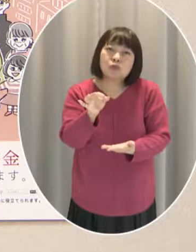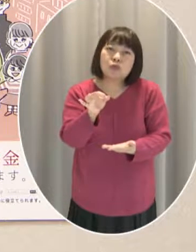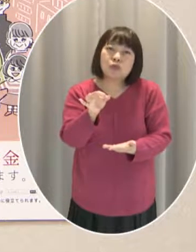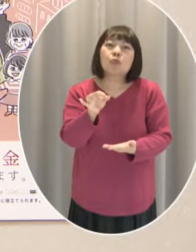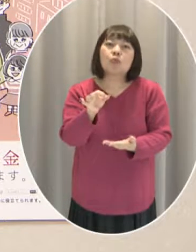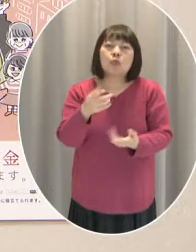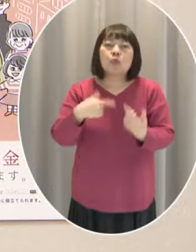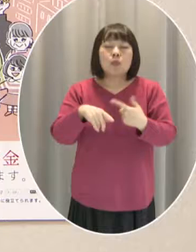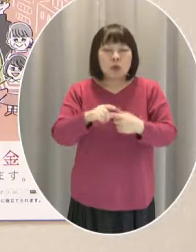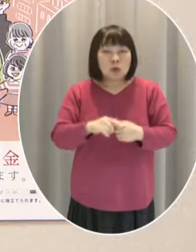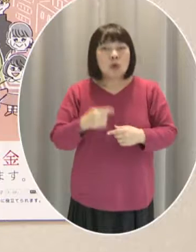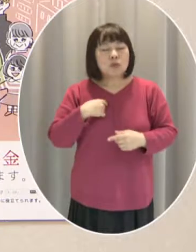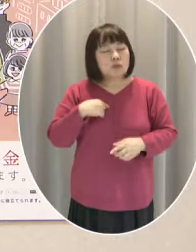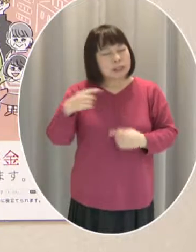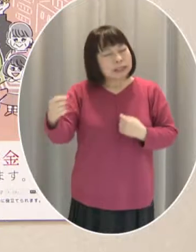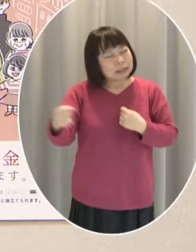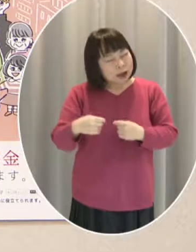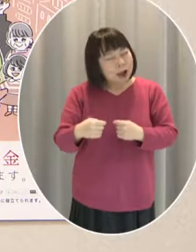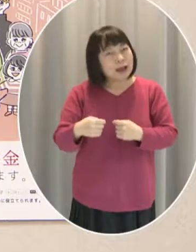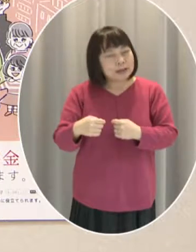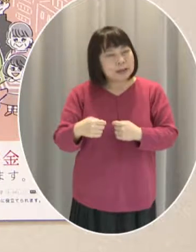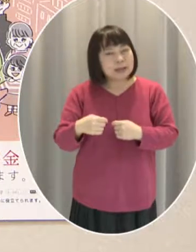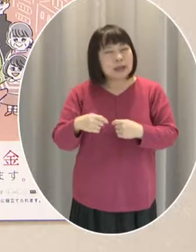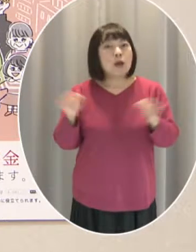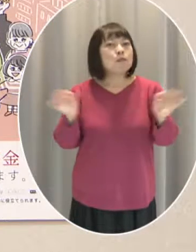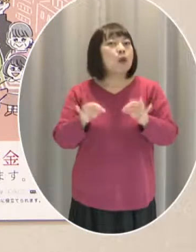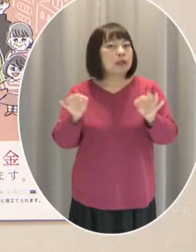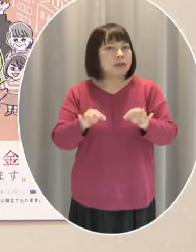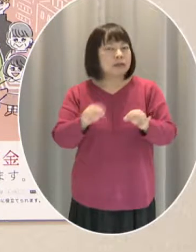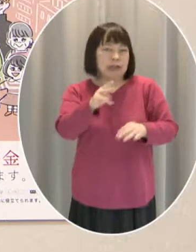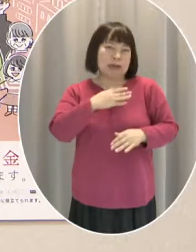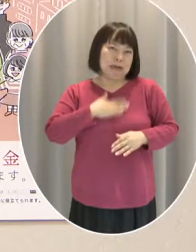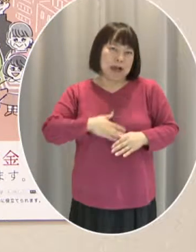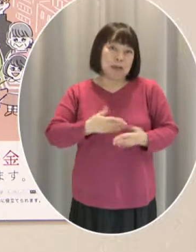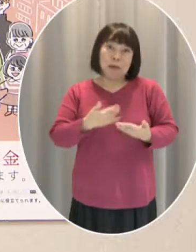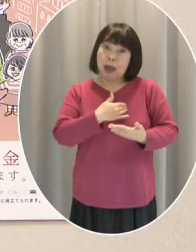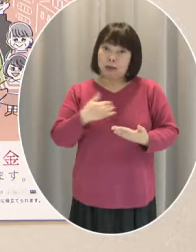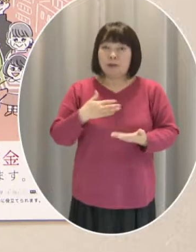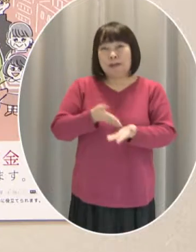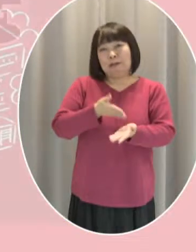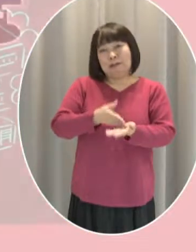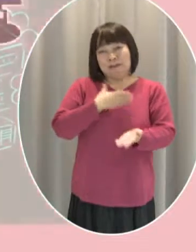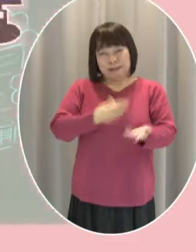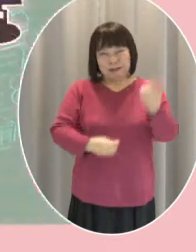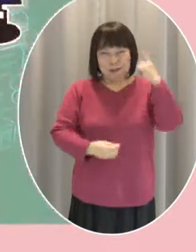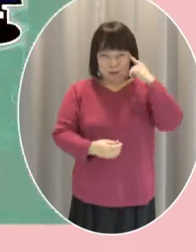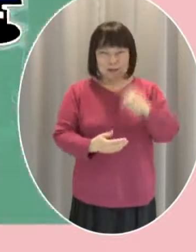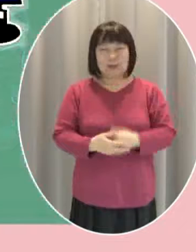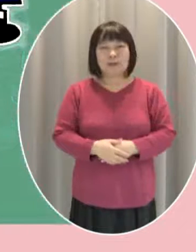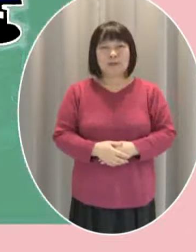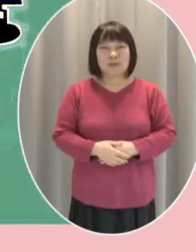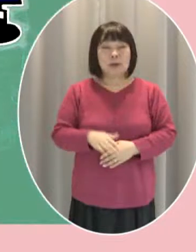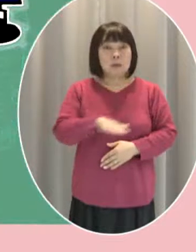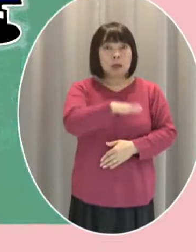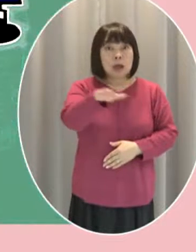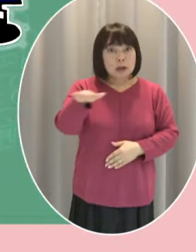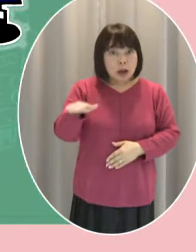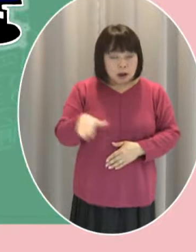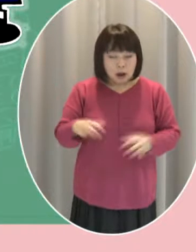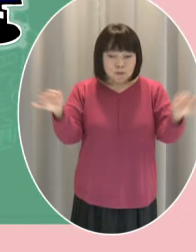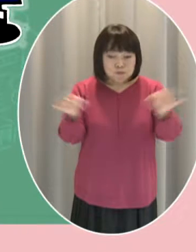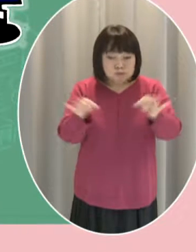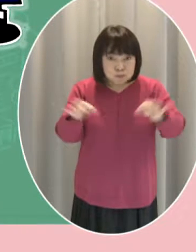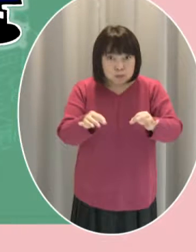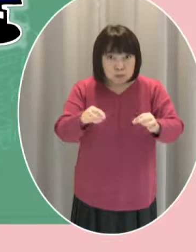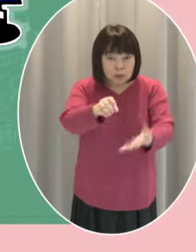身近な募金として理解してもらえるようご説明しますみなさんからお